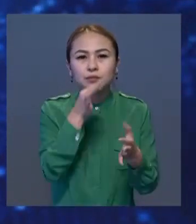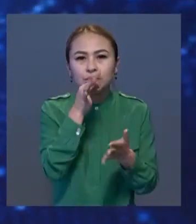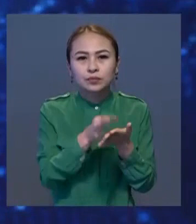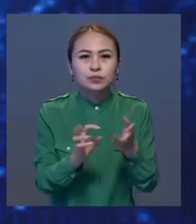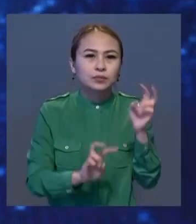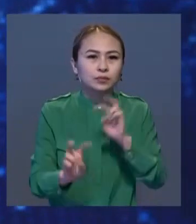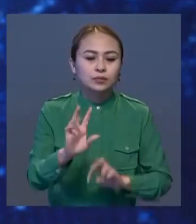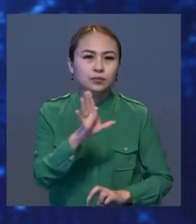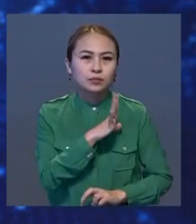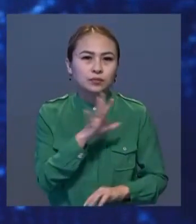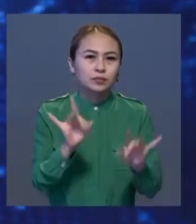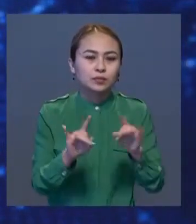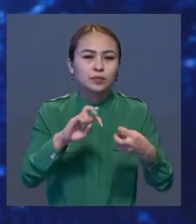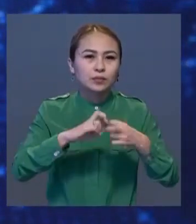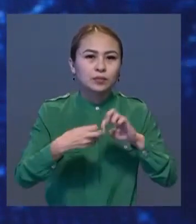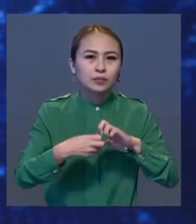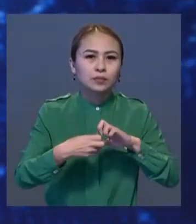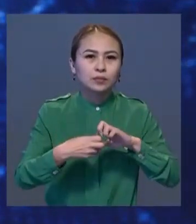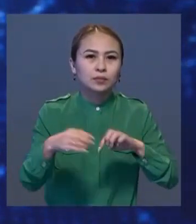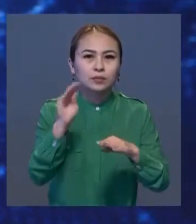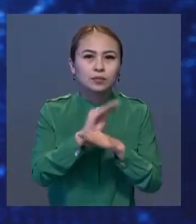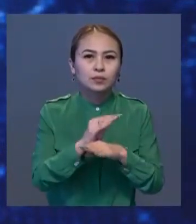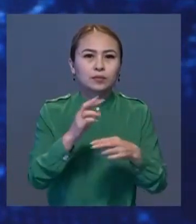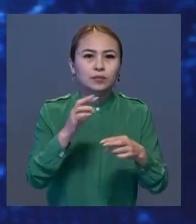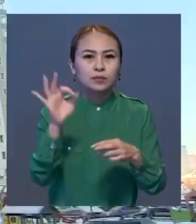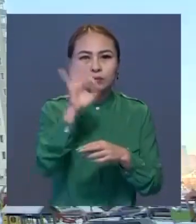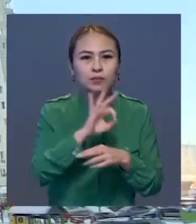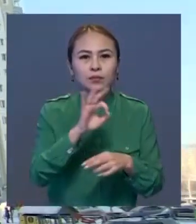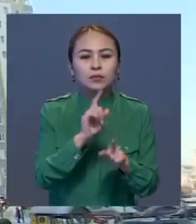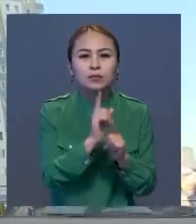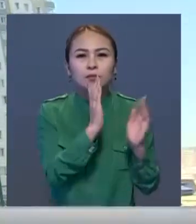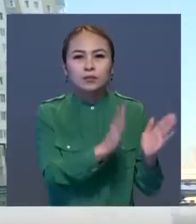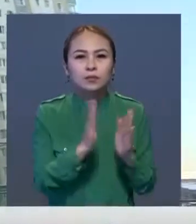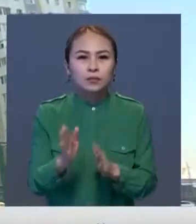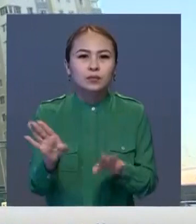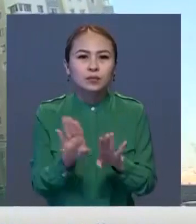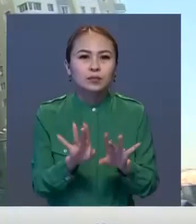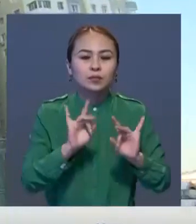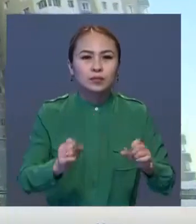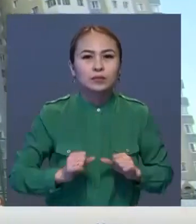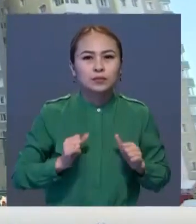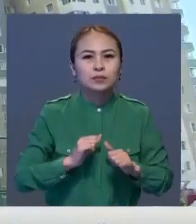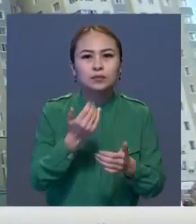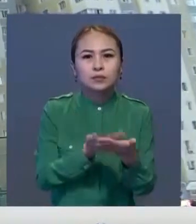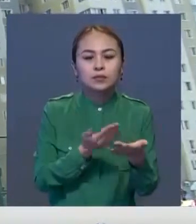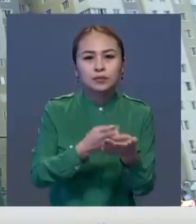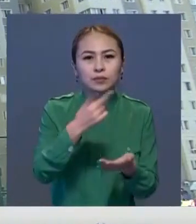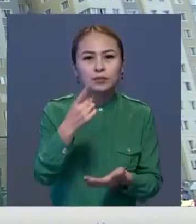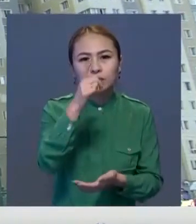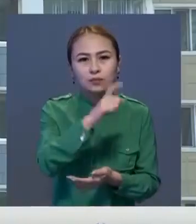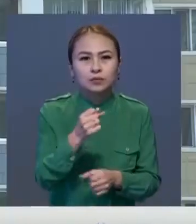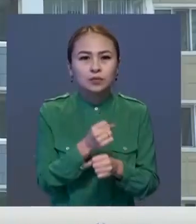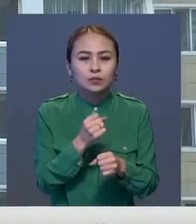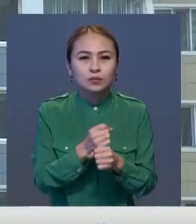көрді. Қоғамда қайнап тұрған шешілуі тиіс маңызды мәселелерді олар рет-ретімен сарапқа салуға тырысты. Кеңестің 21